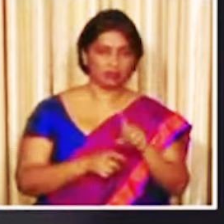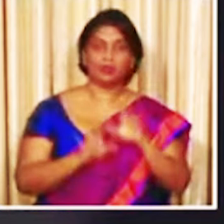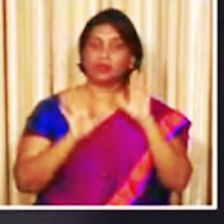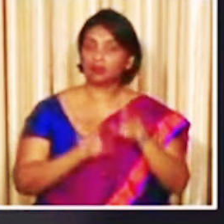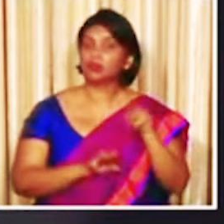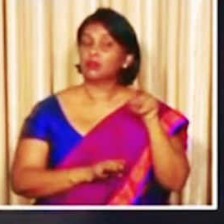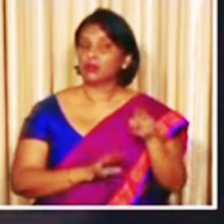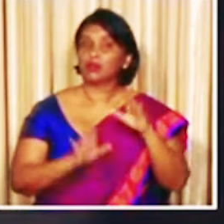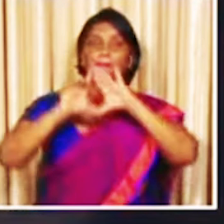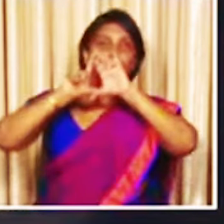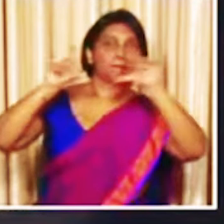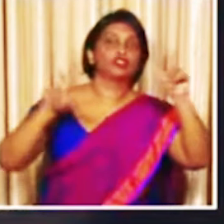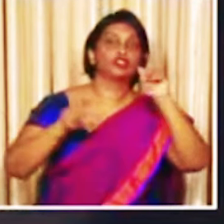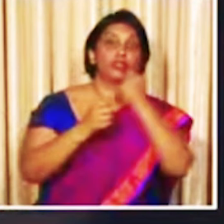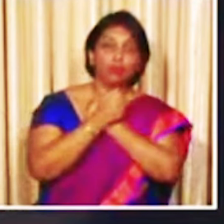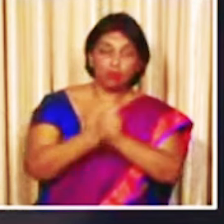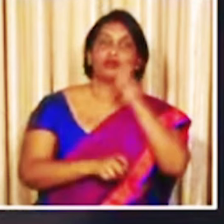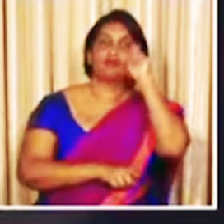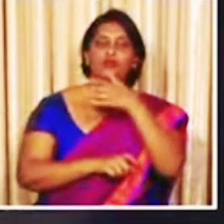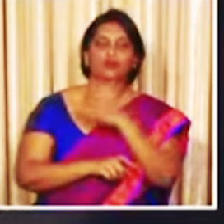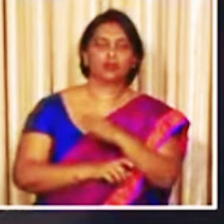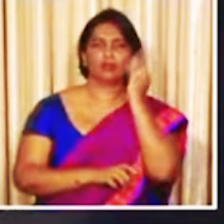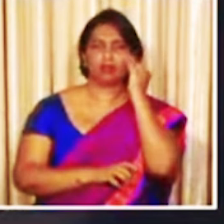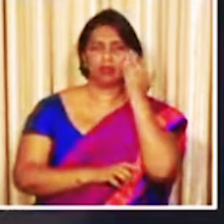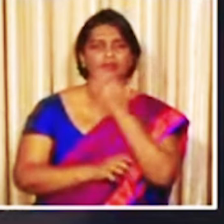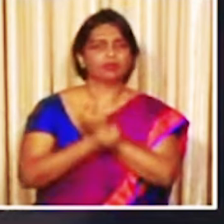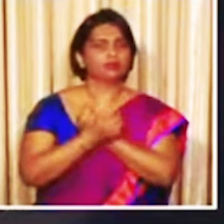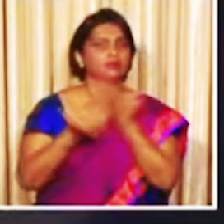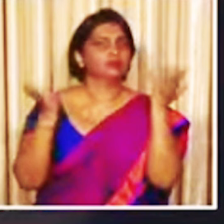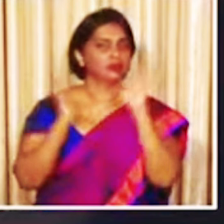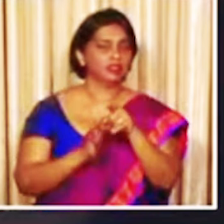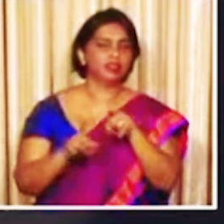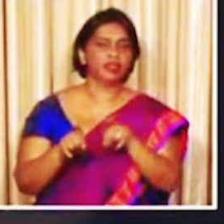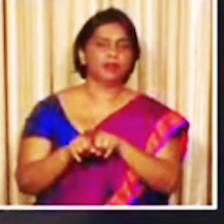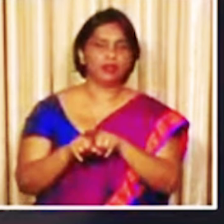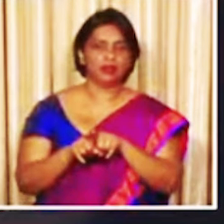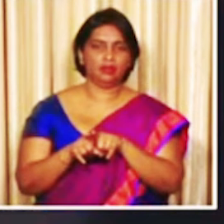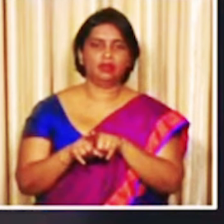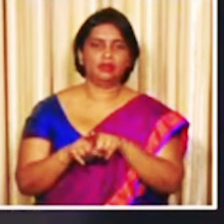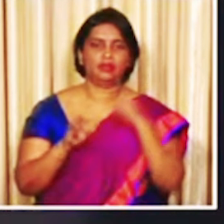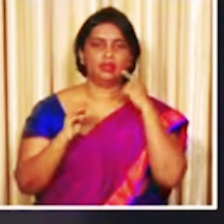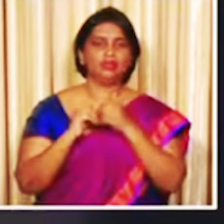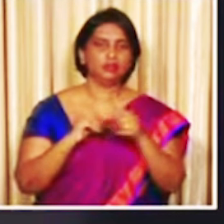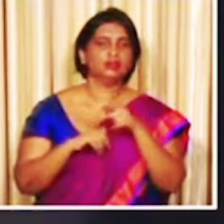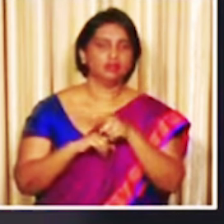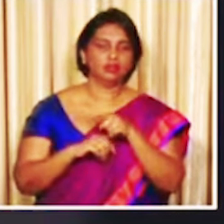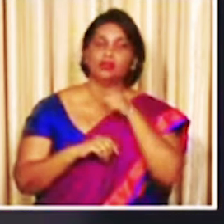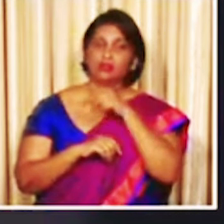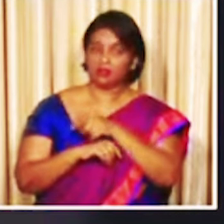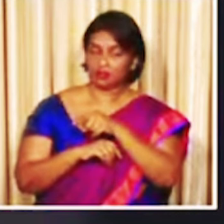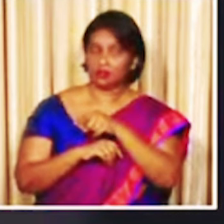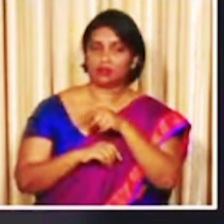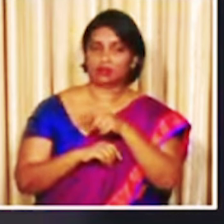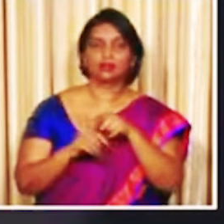ඒක තියෙන්නේ බිත්තියේ විතරයි දෝ කියලා මට හිතුණා මේ කාන්තාවන් රැඳවියන් රඳවලා තියෙන බන්ධනාගාරයට ගියාට පස්සේ. එතනදී